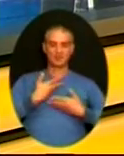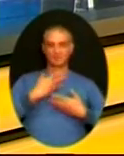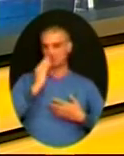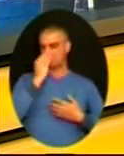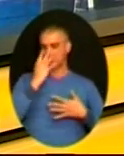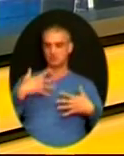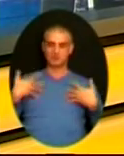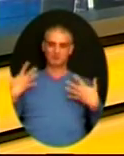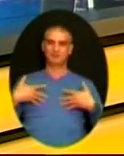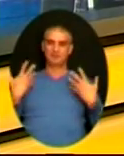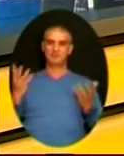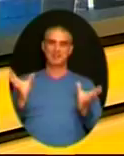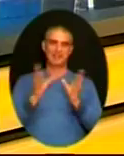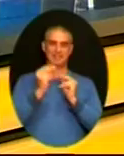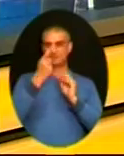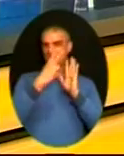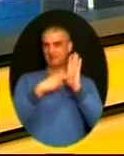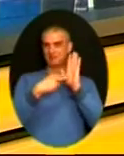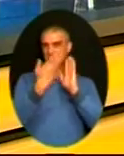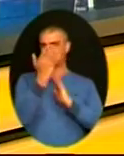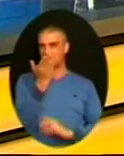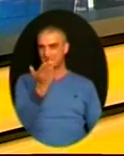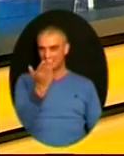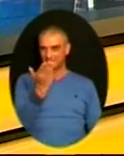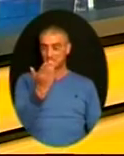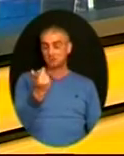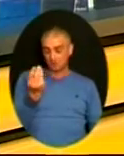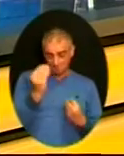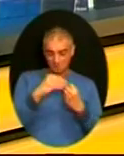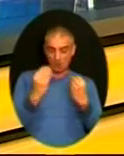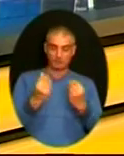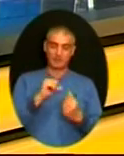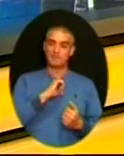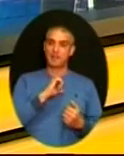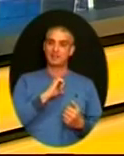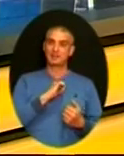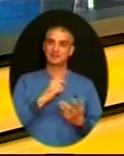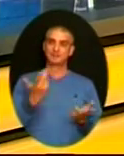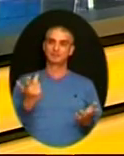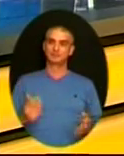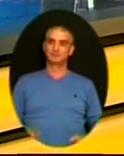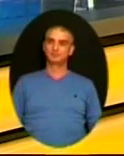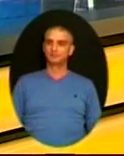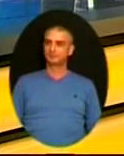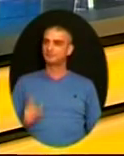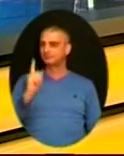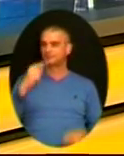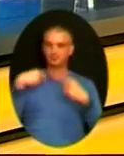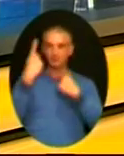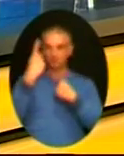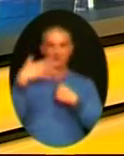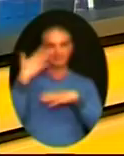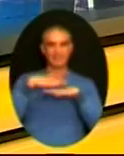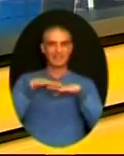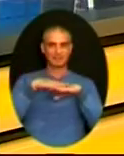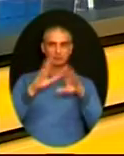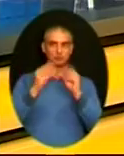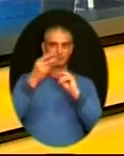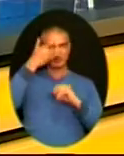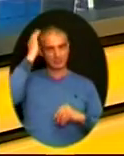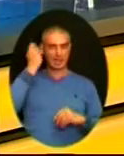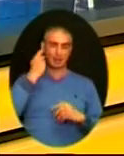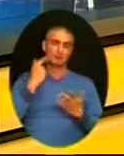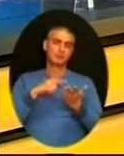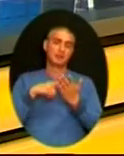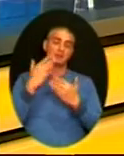פורים שמח עם הדבר הזה, ועם עוד דברים מעניינים. אבל יום אחד תהיה התפייסות עם לפיד, כי